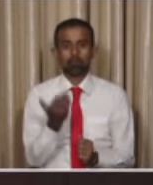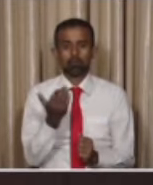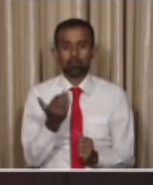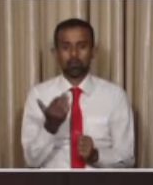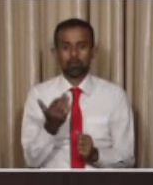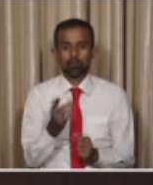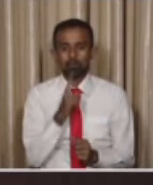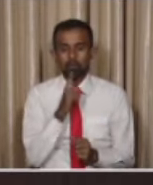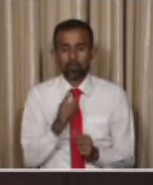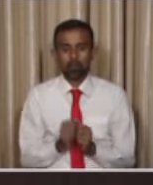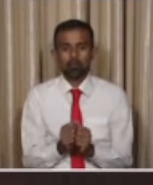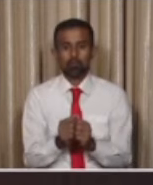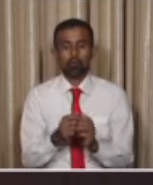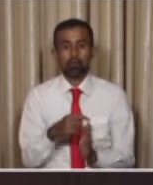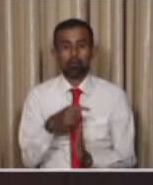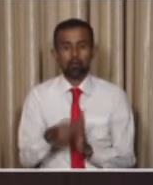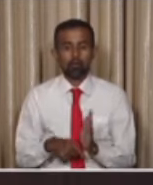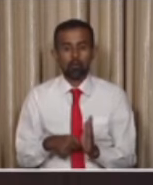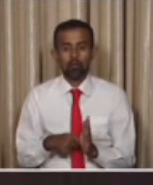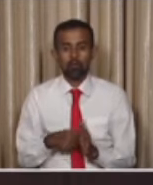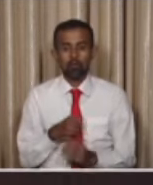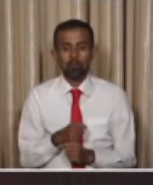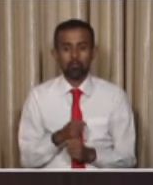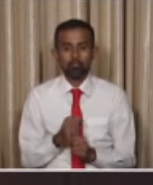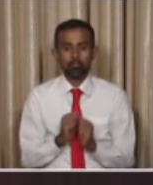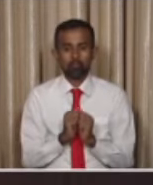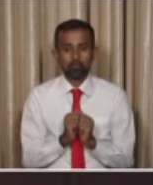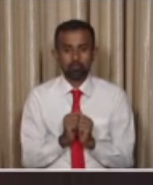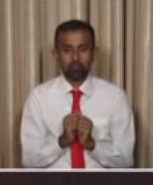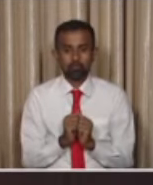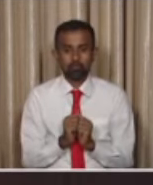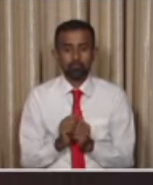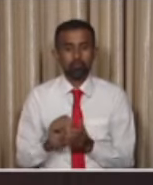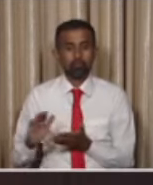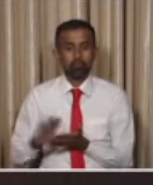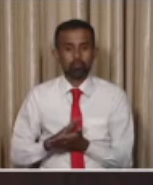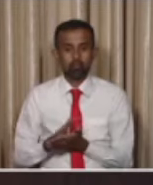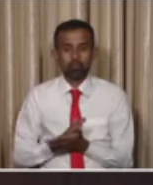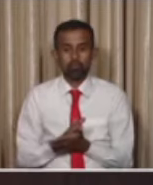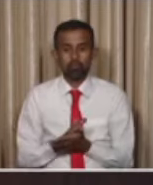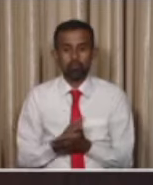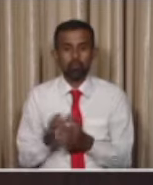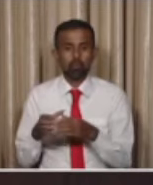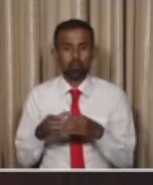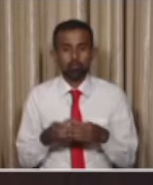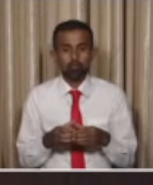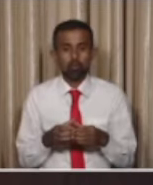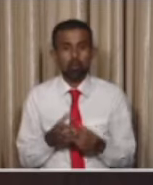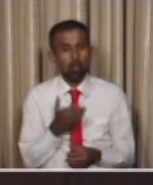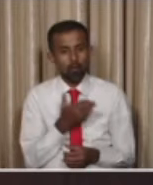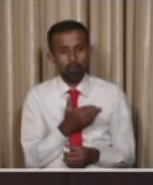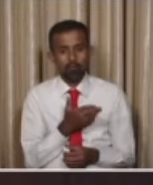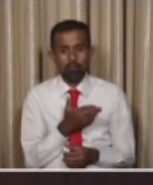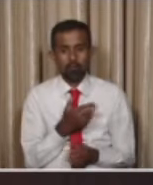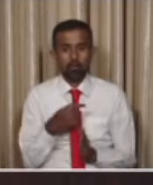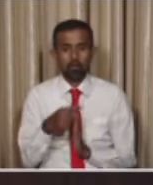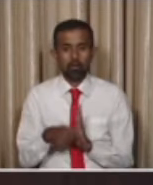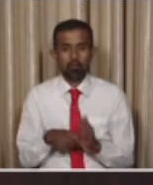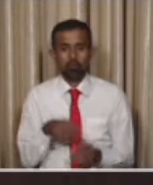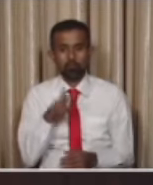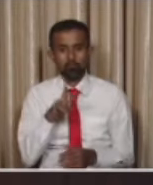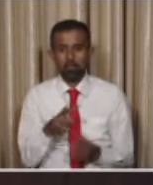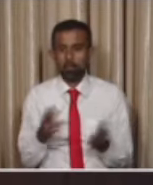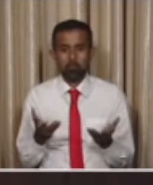kiyena kota kriyatmakonda ape rate rajya sevayak naththan eken udaw karana kandayam parmanayak inno. Apita merate viswasa karanna